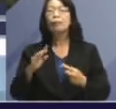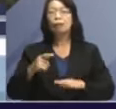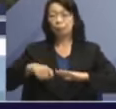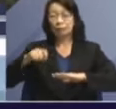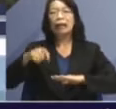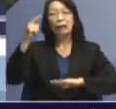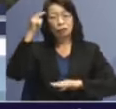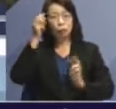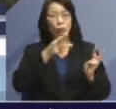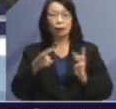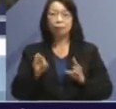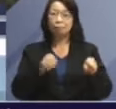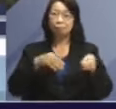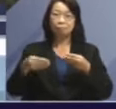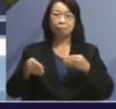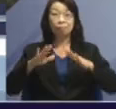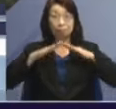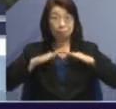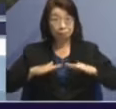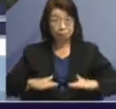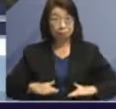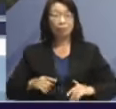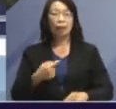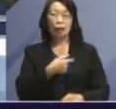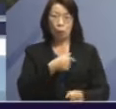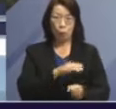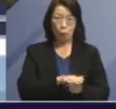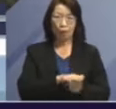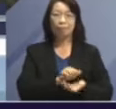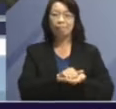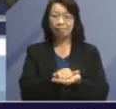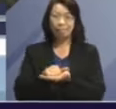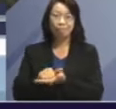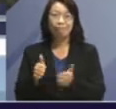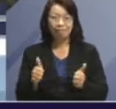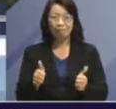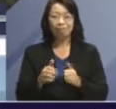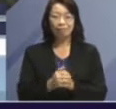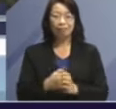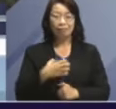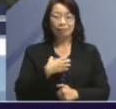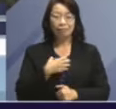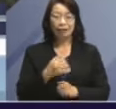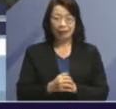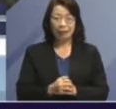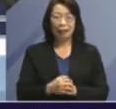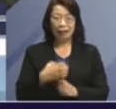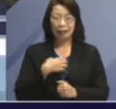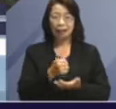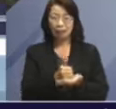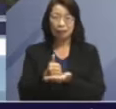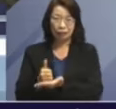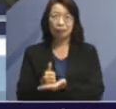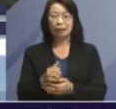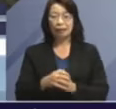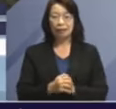ขั้นว่าโวยวายใส่กันได้แต่อันเนี้ยพอมีตัวกลางนะคะแล้วก็ยิ่งเหมือนกับว่าเราใช้วิธีว่าใช้สื่อออนไ